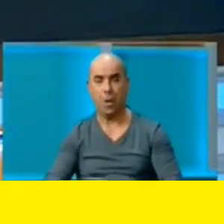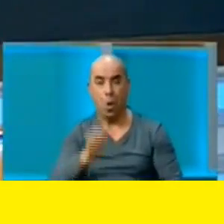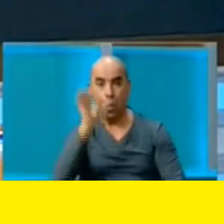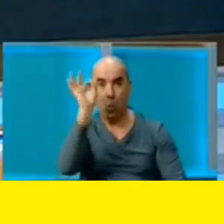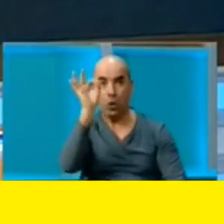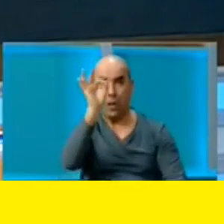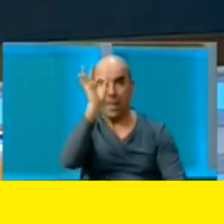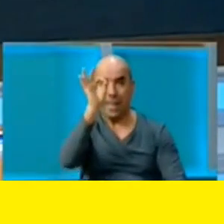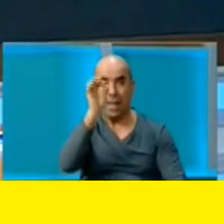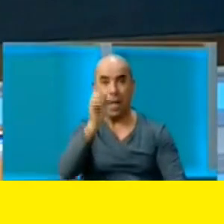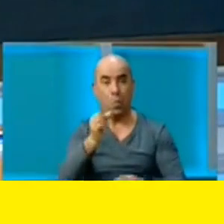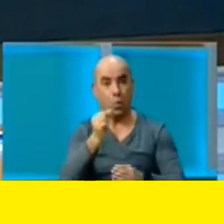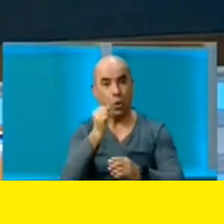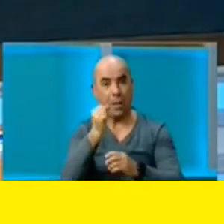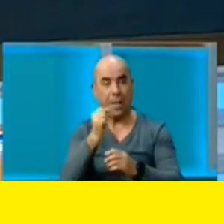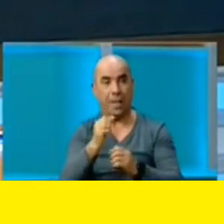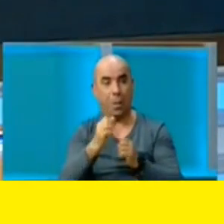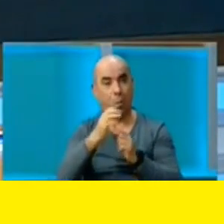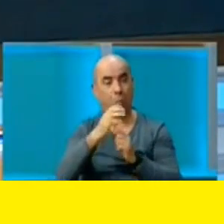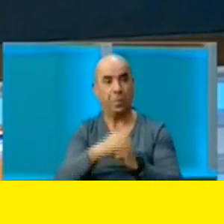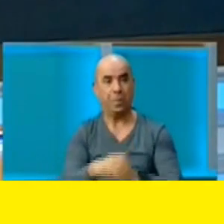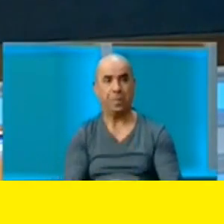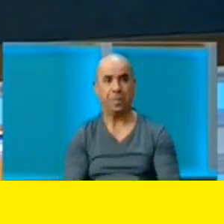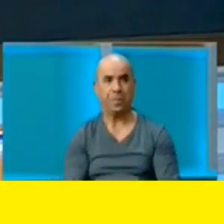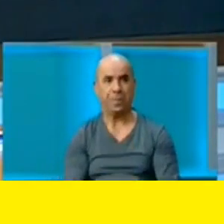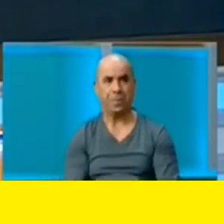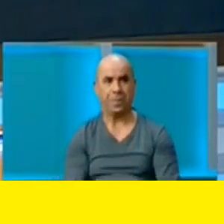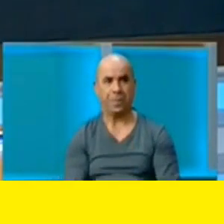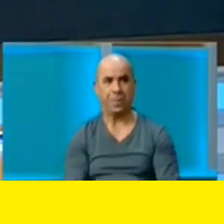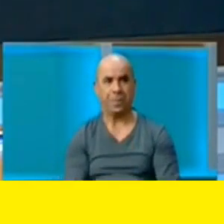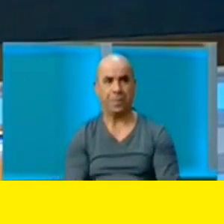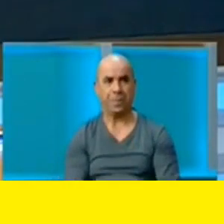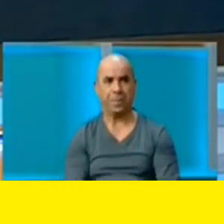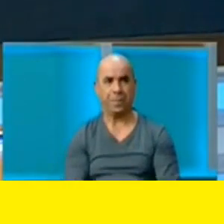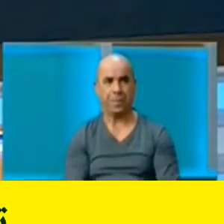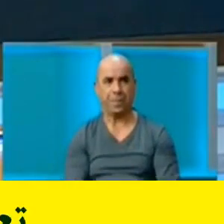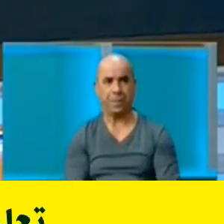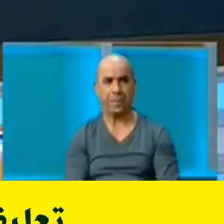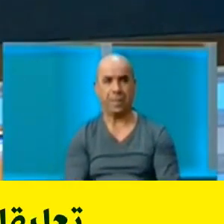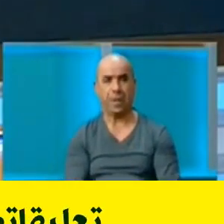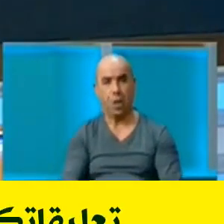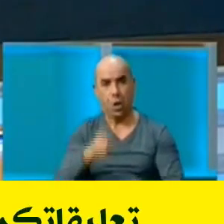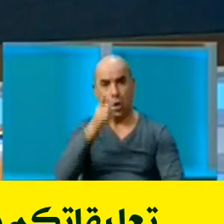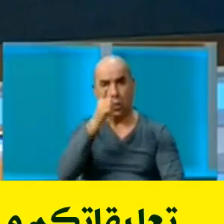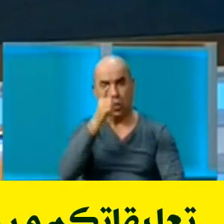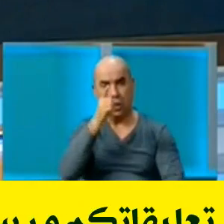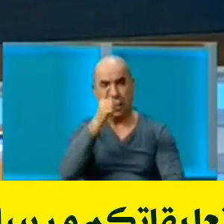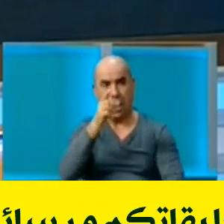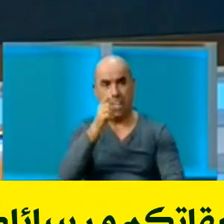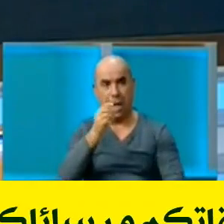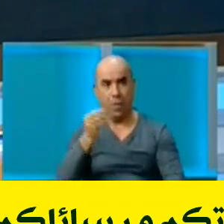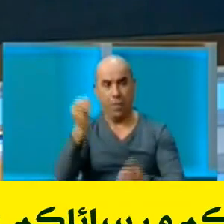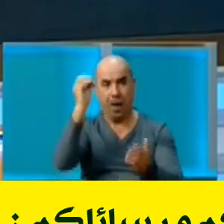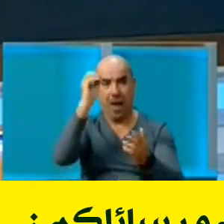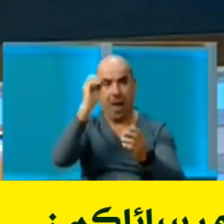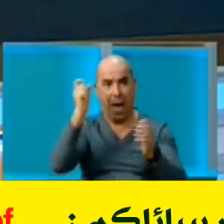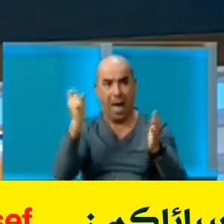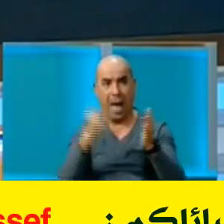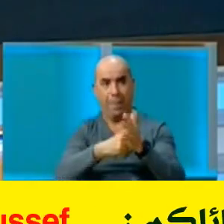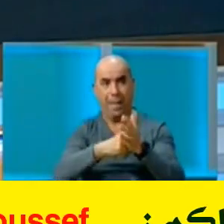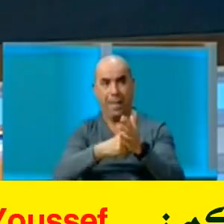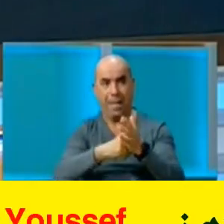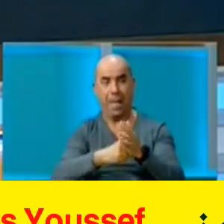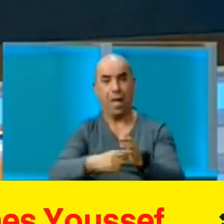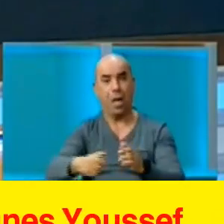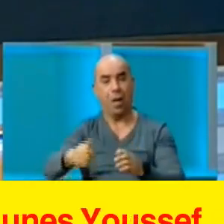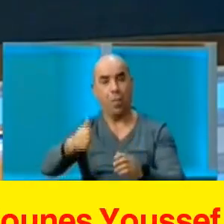نعم، هنا نسيت الشدة. ممتاز، أحسنتم. تستعمل للمفرد المذكر، الذي تستعمل